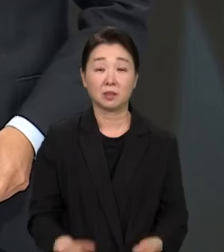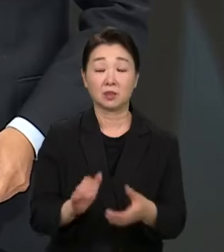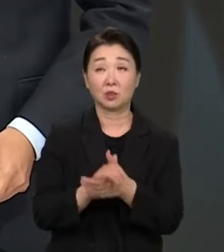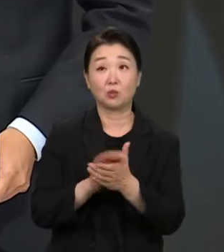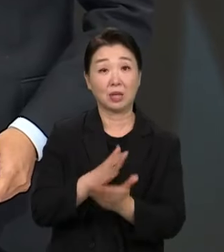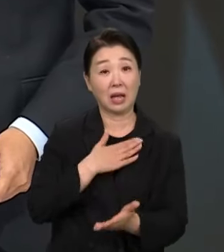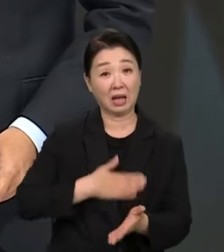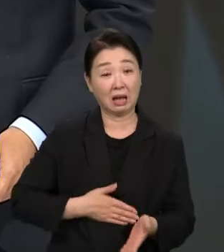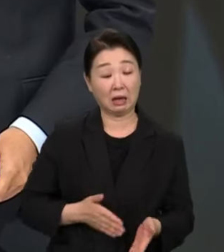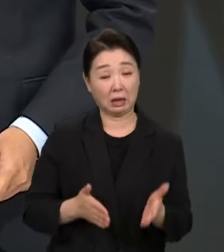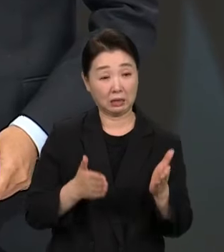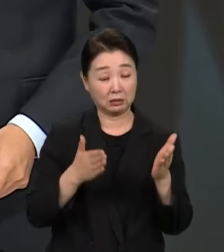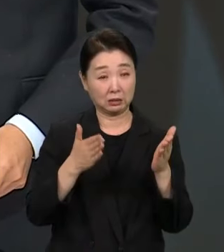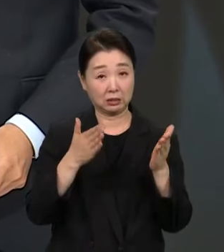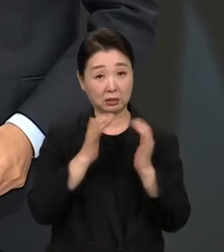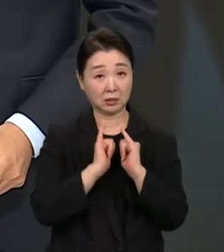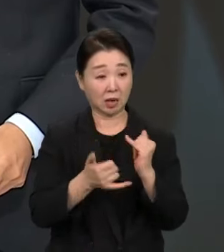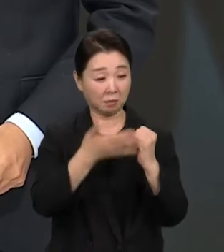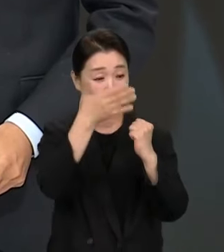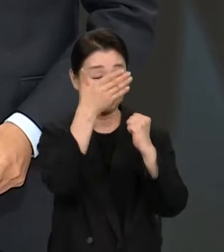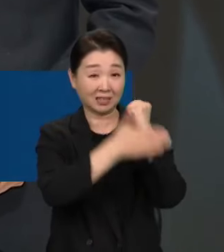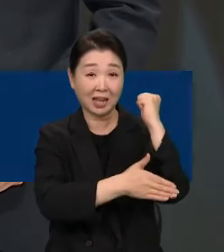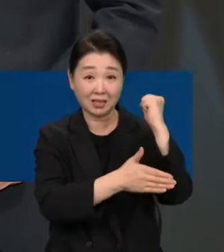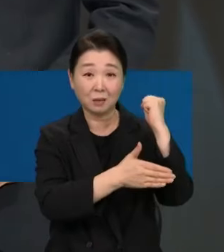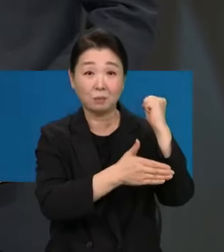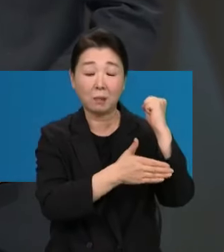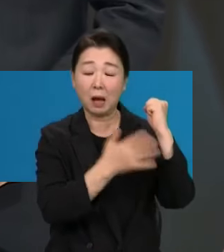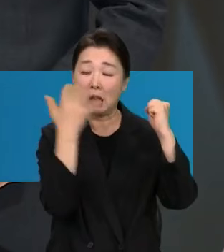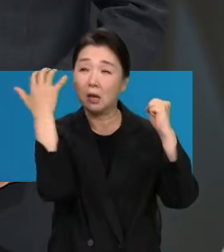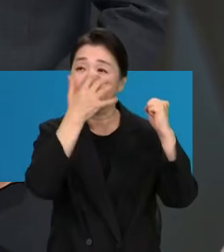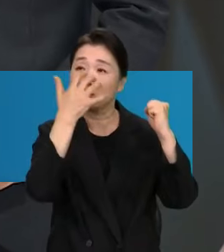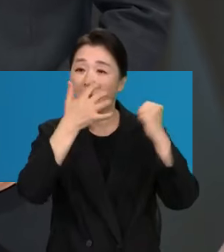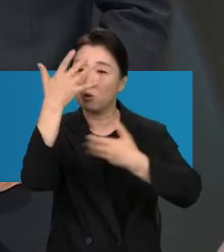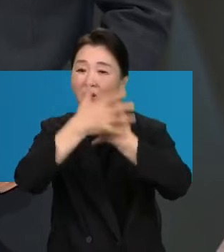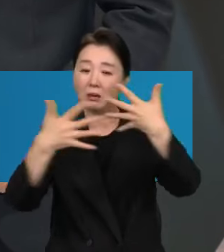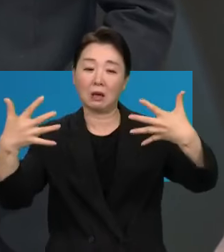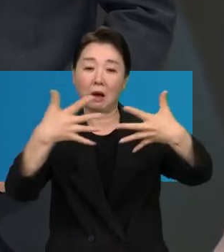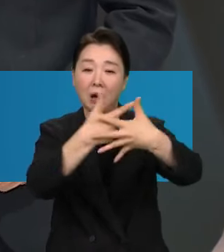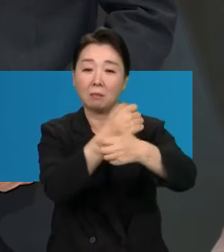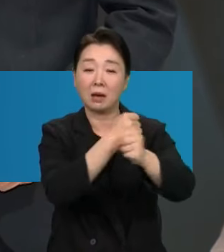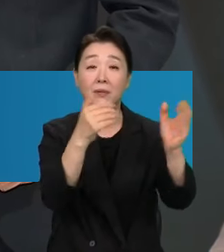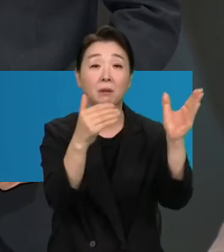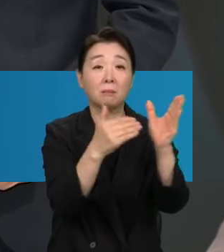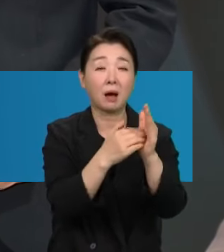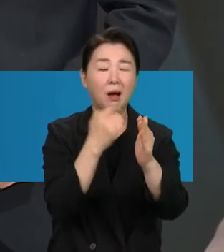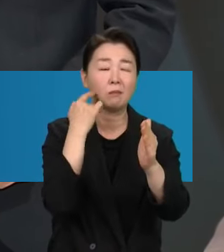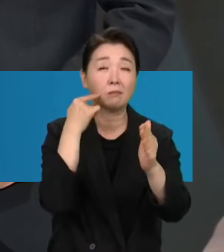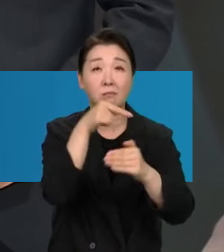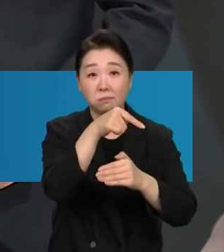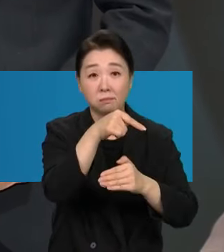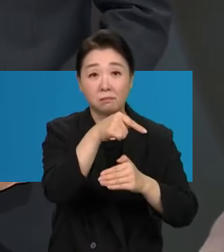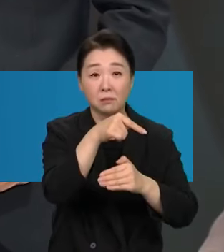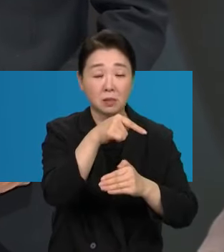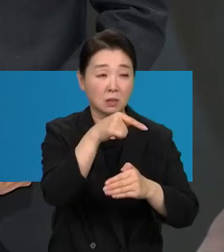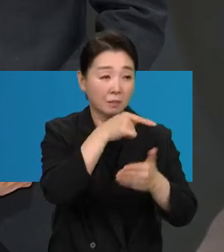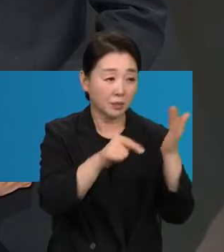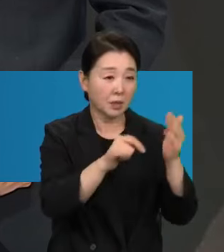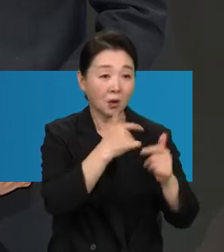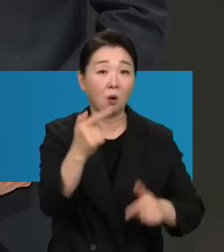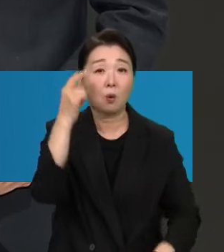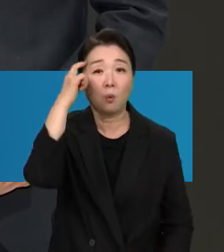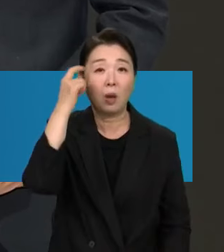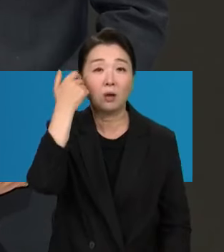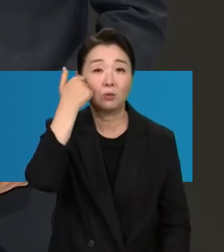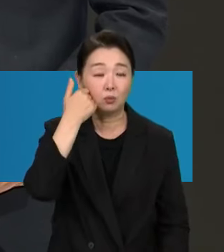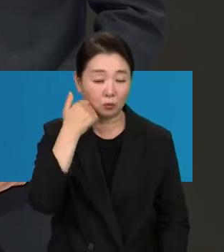친구나 지인 사진에 음란물을 합성하는 페이크 범죄 피해가 갈수록 눈덩이처럼 불어나는 건 누구나 쉽게